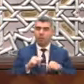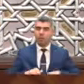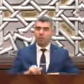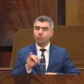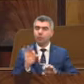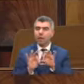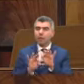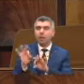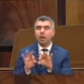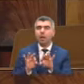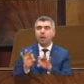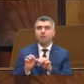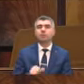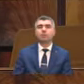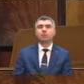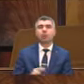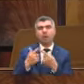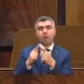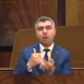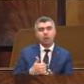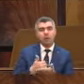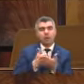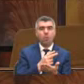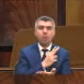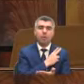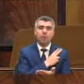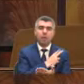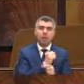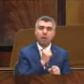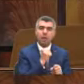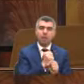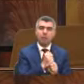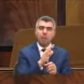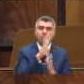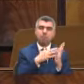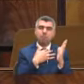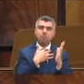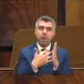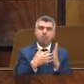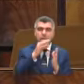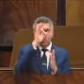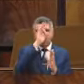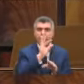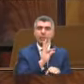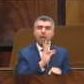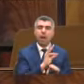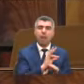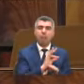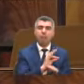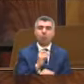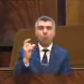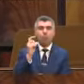الإجراءات المتخذة لتحسين وضعية العاملين ببرنامج محو الأمية بالمساجد والنهوض